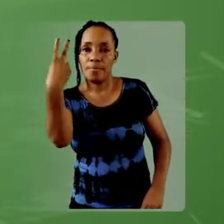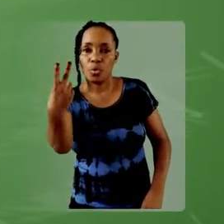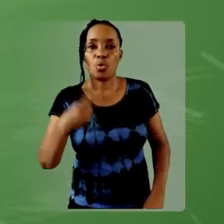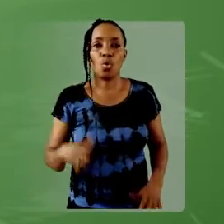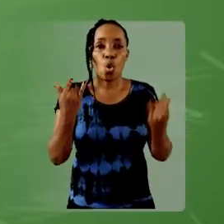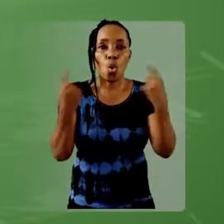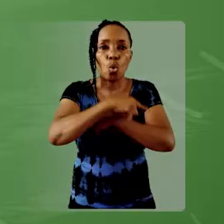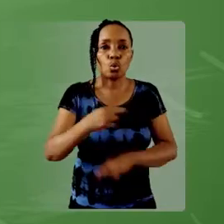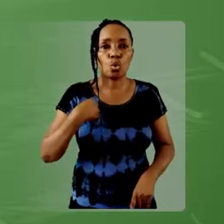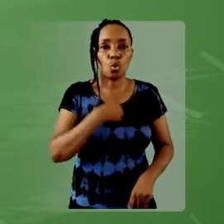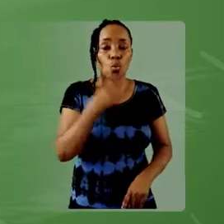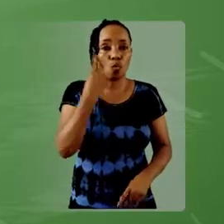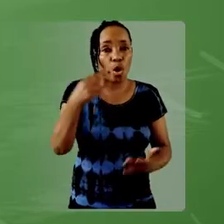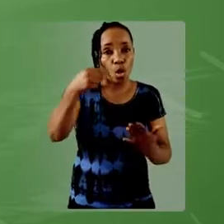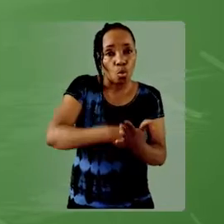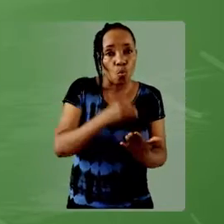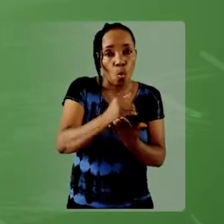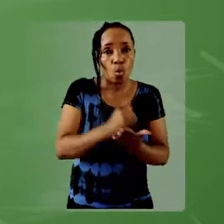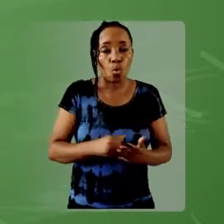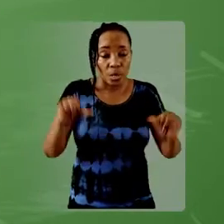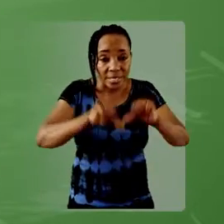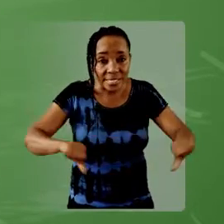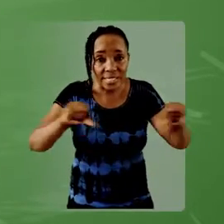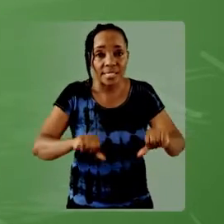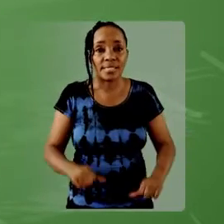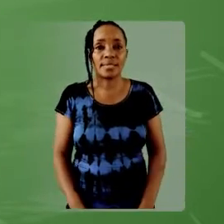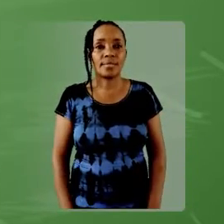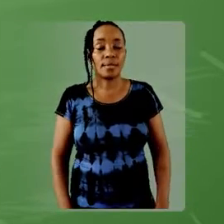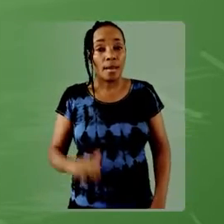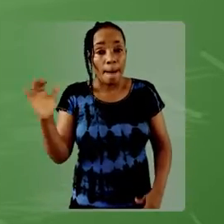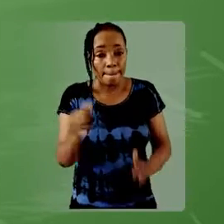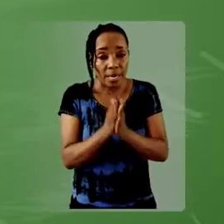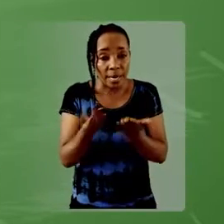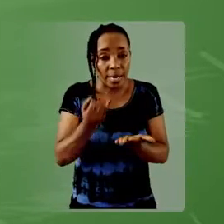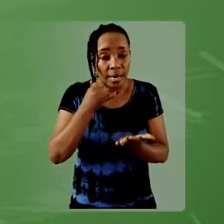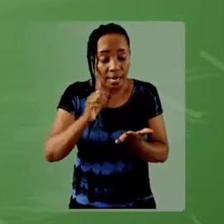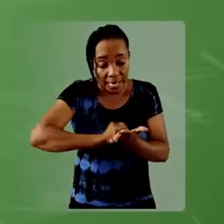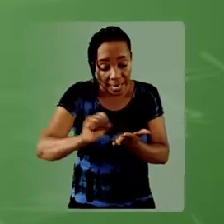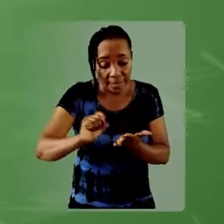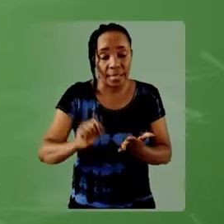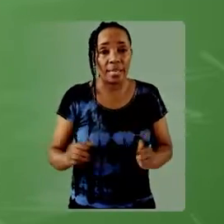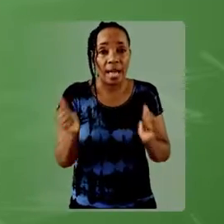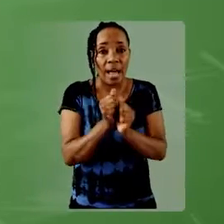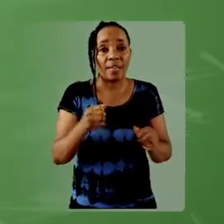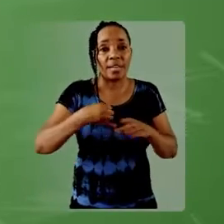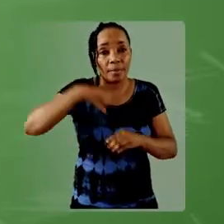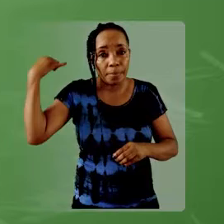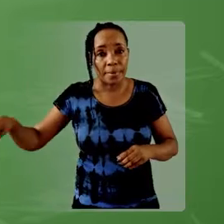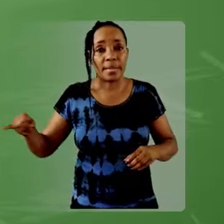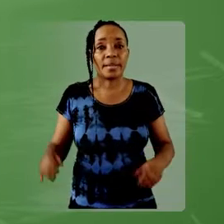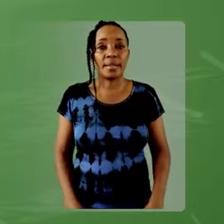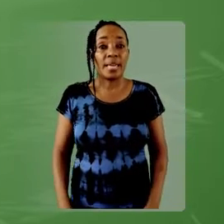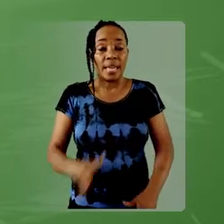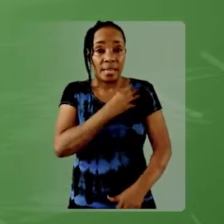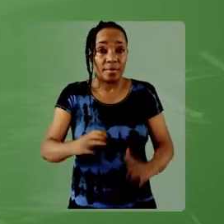nous allons voir une nouvelle leçon de sciences. Je vais vous demander de vous procurer un cahier, un stylo et